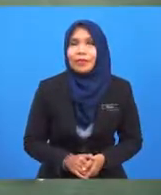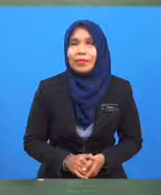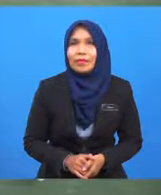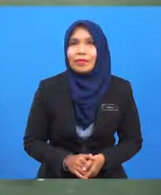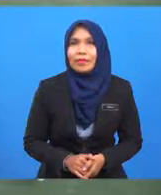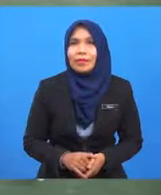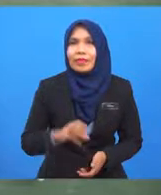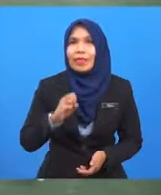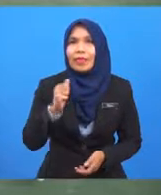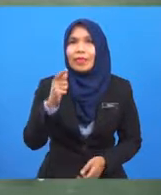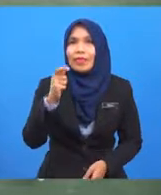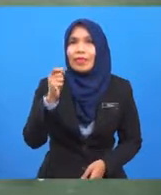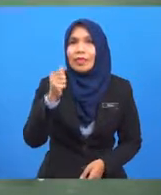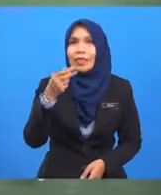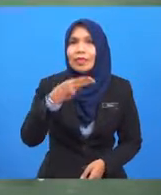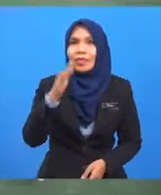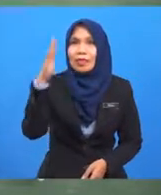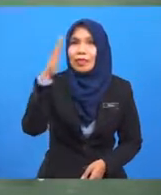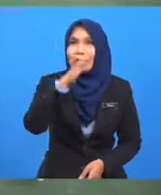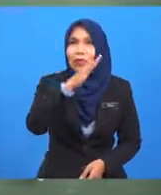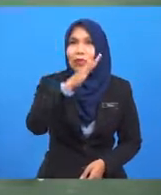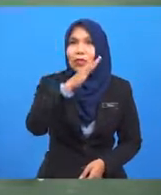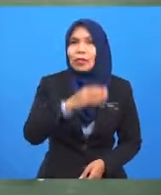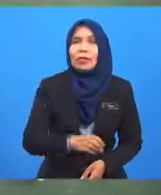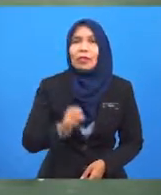satah condong, skru,